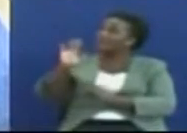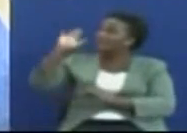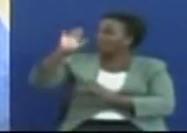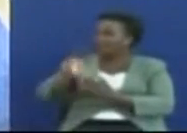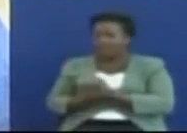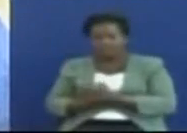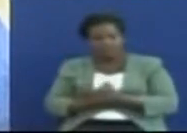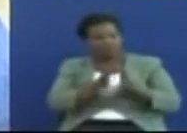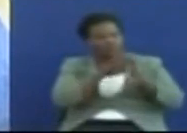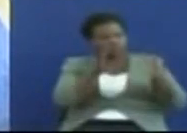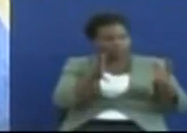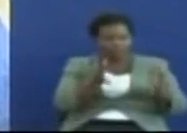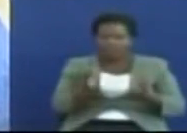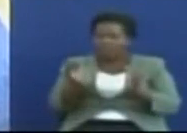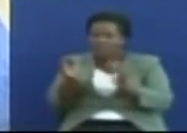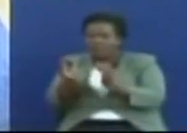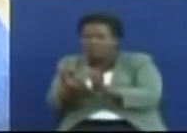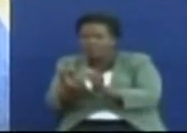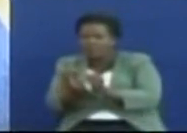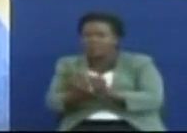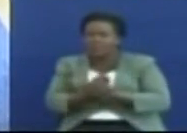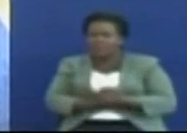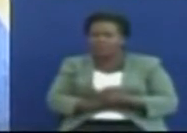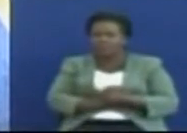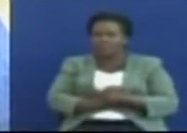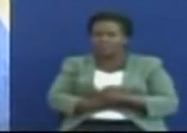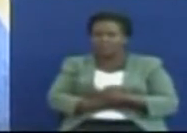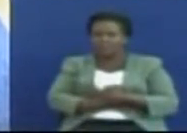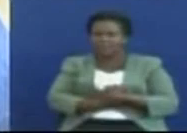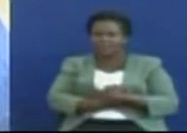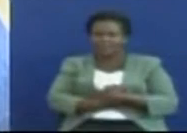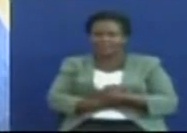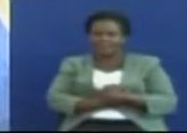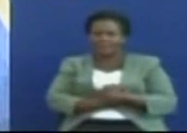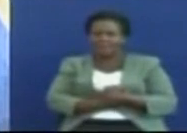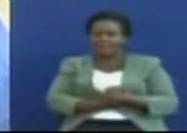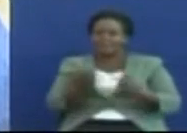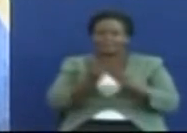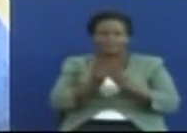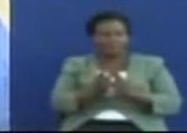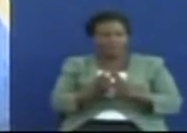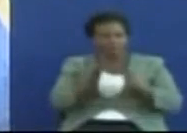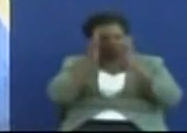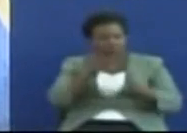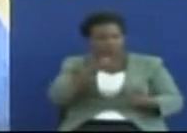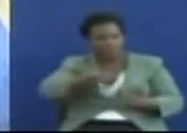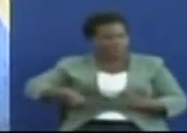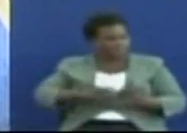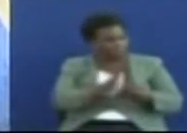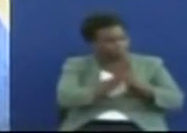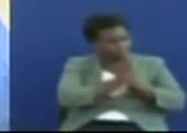ndogo anaz tujia sote hata kuika siku hii ya Leo lakini mukuru Tena meshi Rais kwa